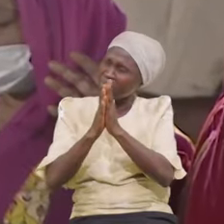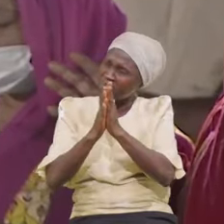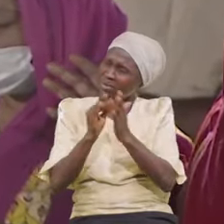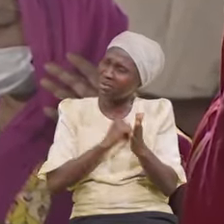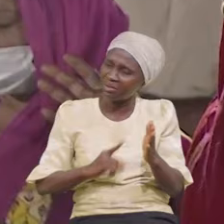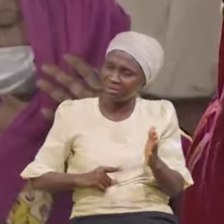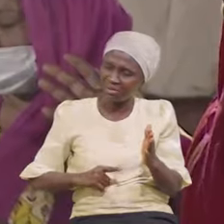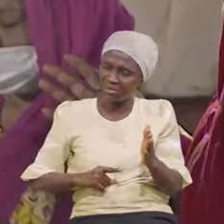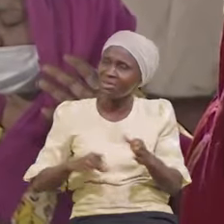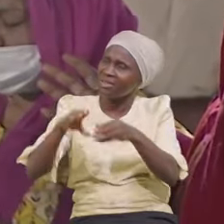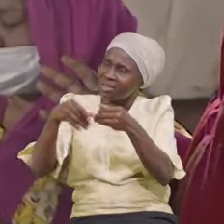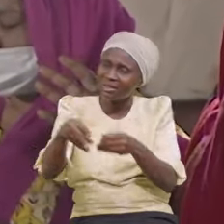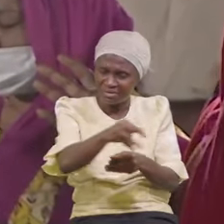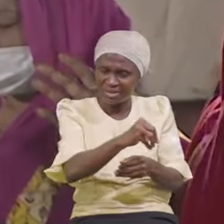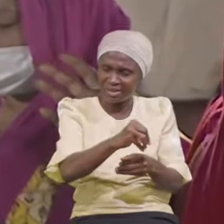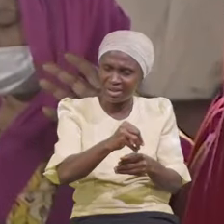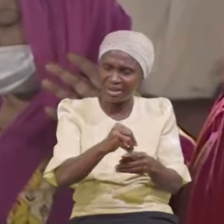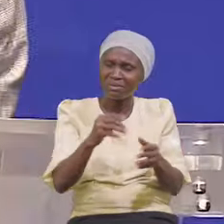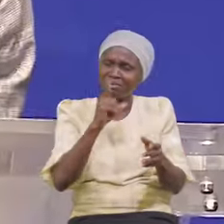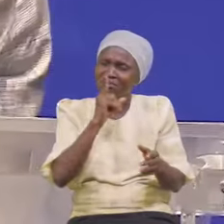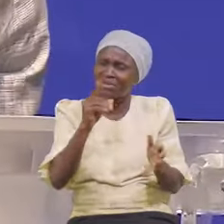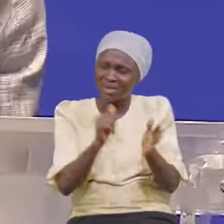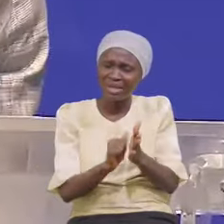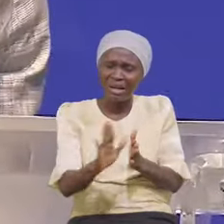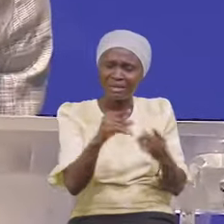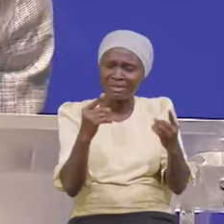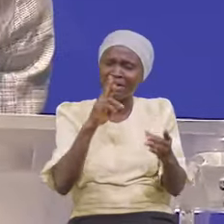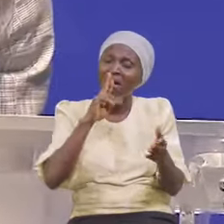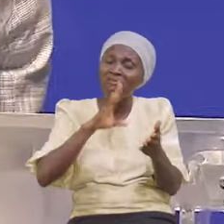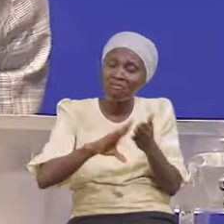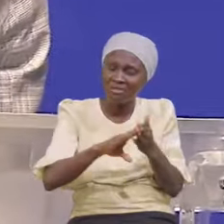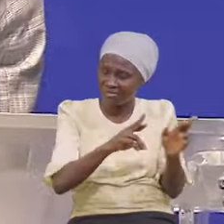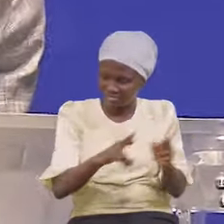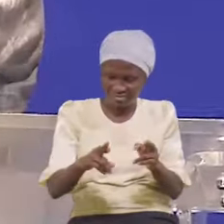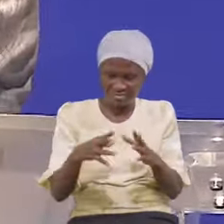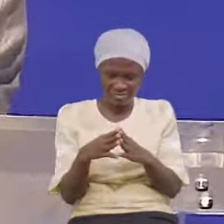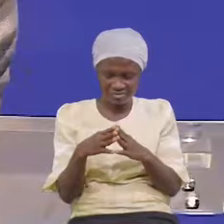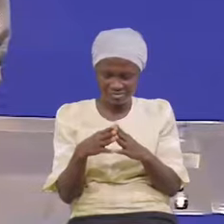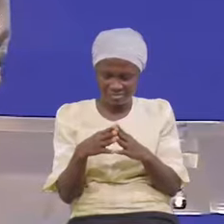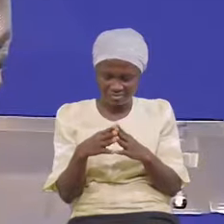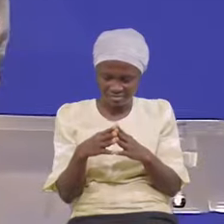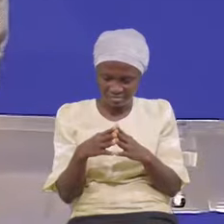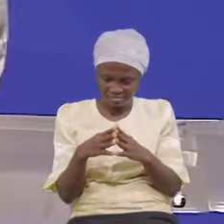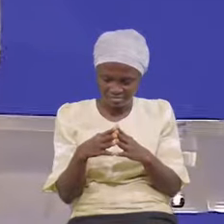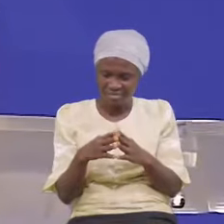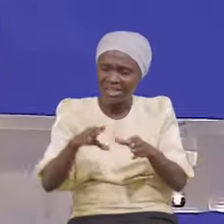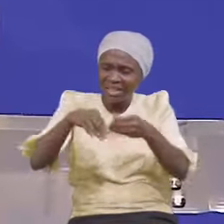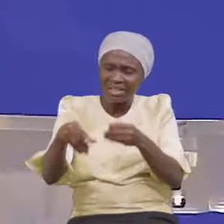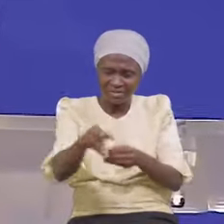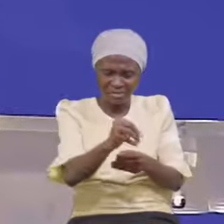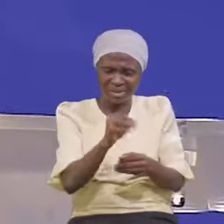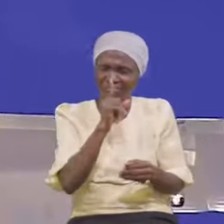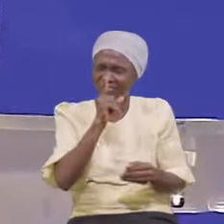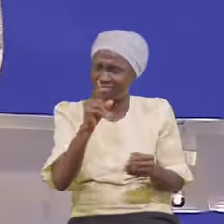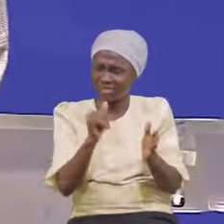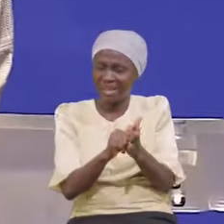them assurance their sins are forgiven ప్రభువా వారి పాపాలు క్షమించబడ్డాయని నిశ్చయత వారికి అనుగ్రహించండి grant them assurance salvation